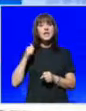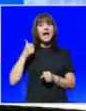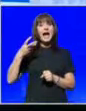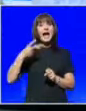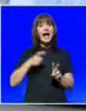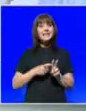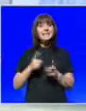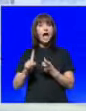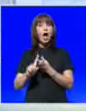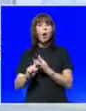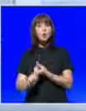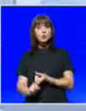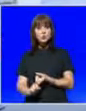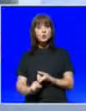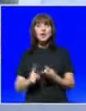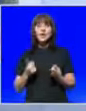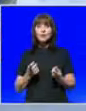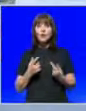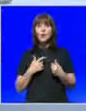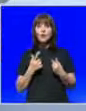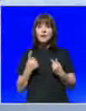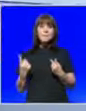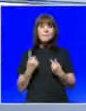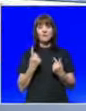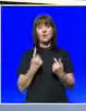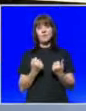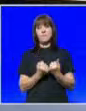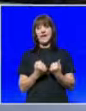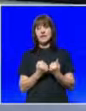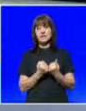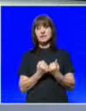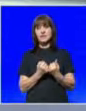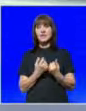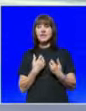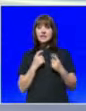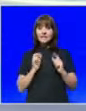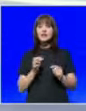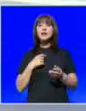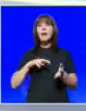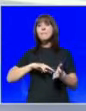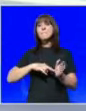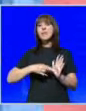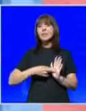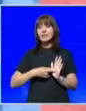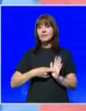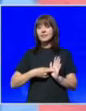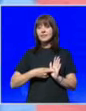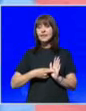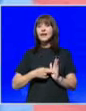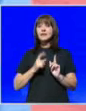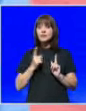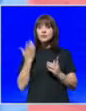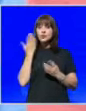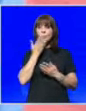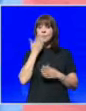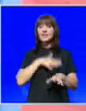за да гарантираме ние развитието на този ядрен сектор, на първо място трябва да имаме планирана стратегия за развитието му, за да може